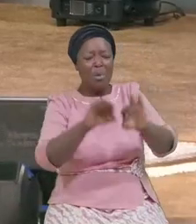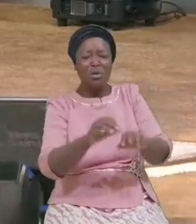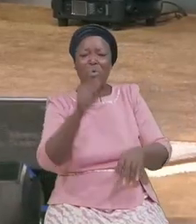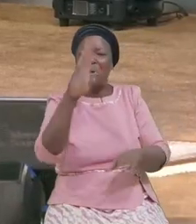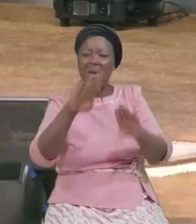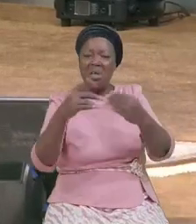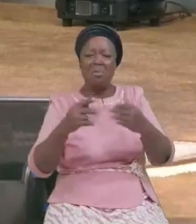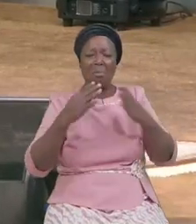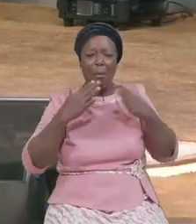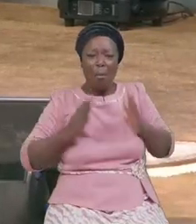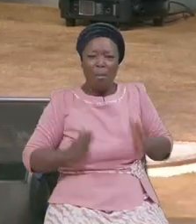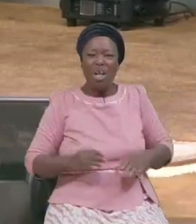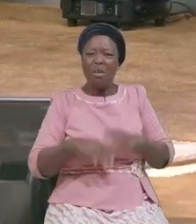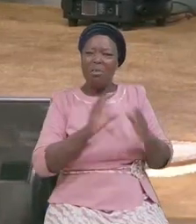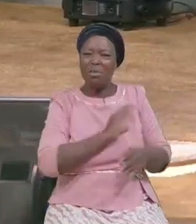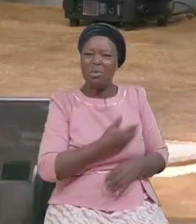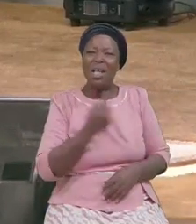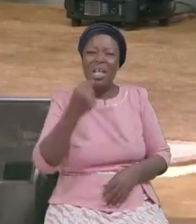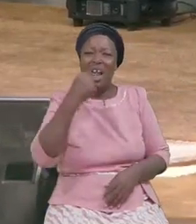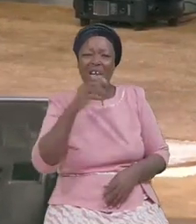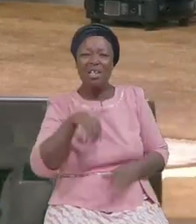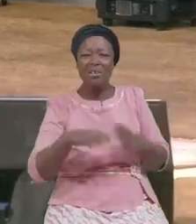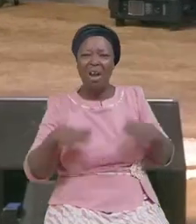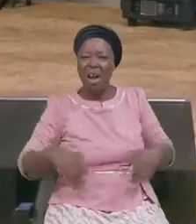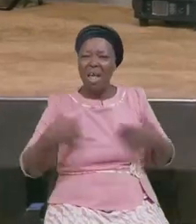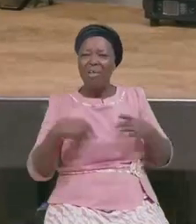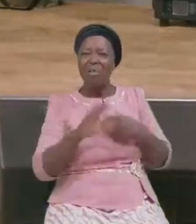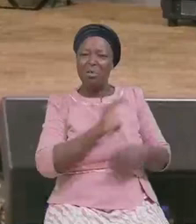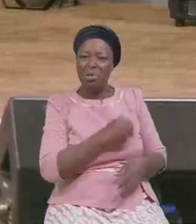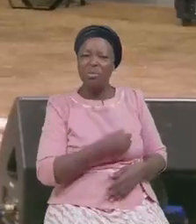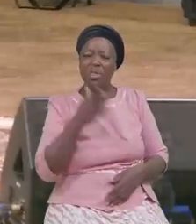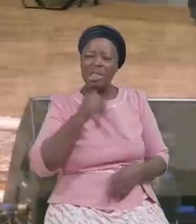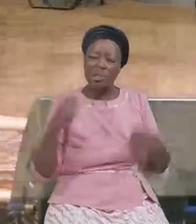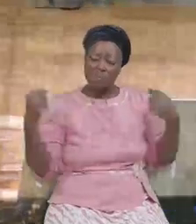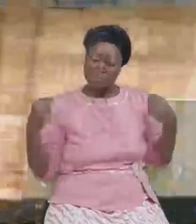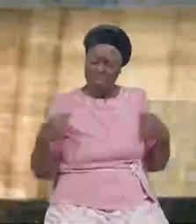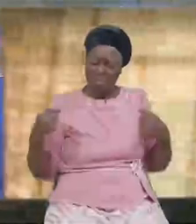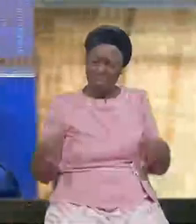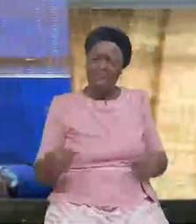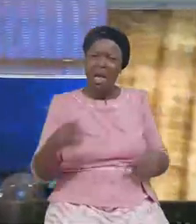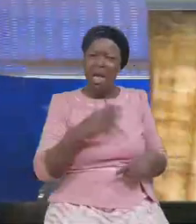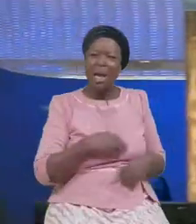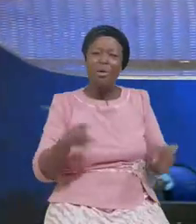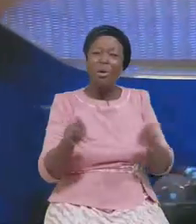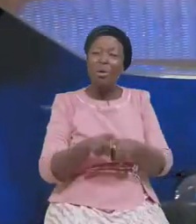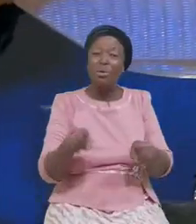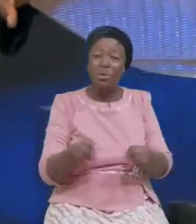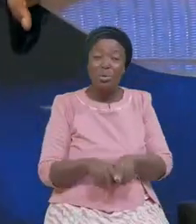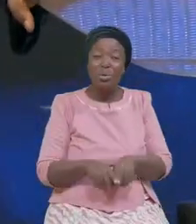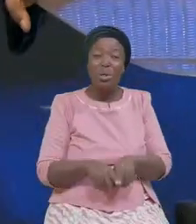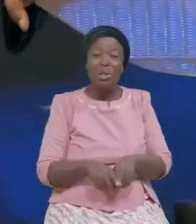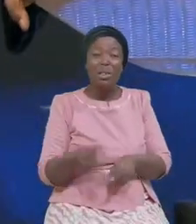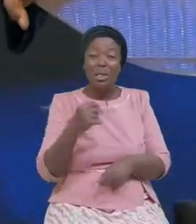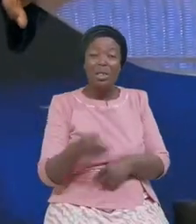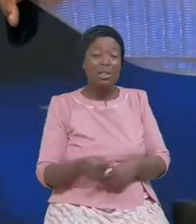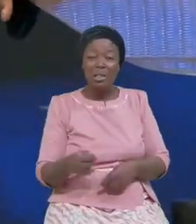dans votre âme, le regret dans votre vie, les douleurs qui vont s'ajouter sur des douleurs. Et déjà, il y a la confusion.